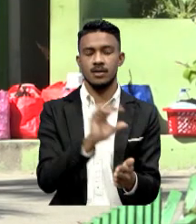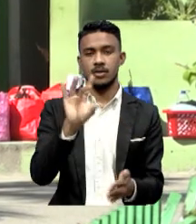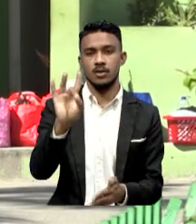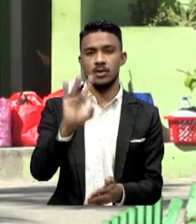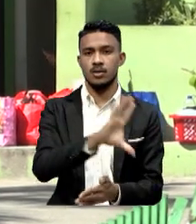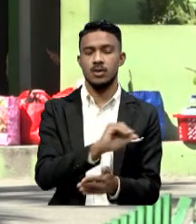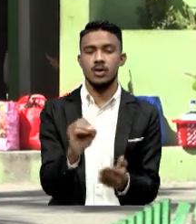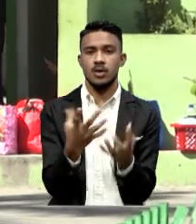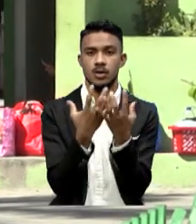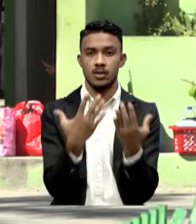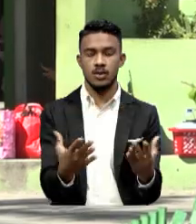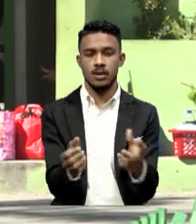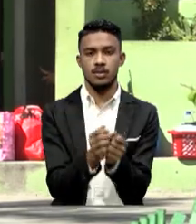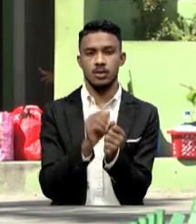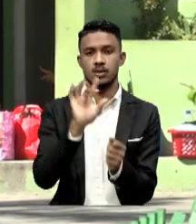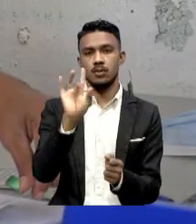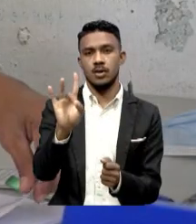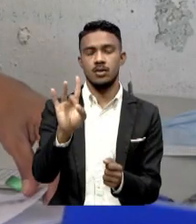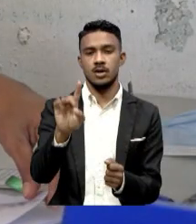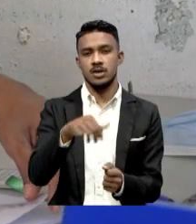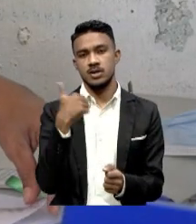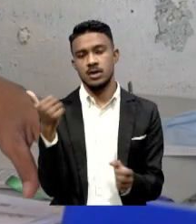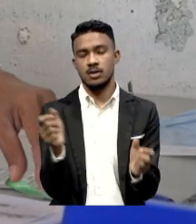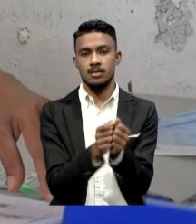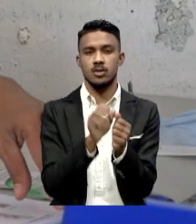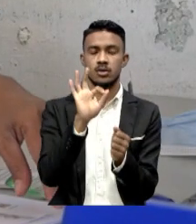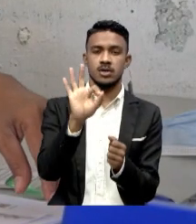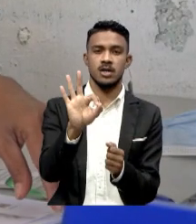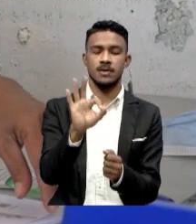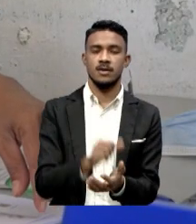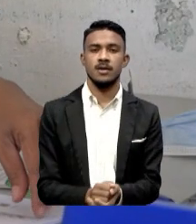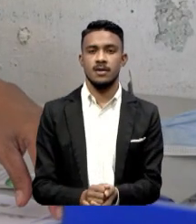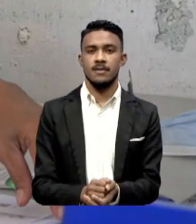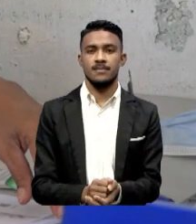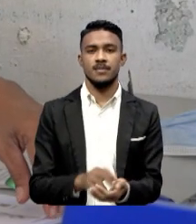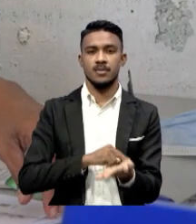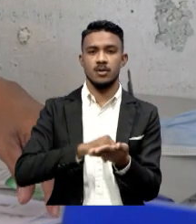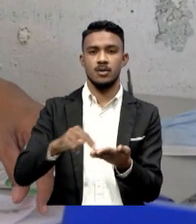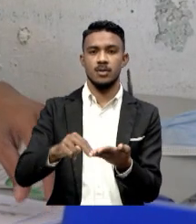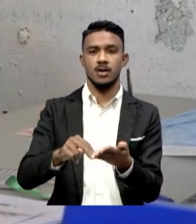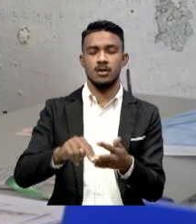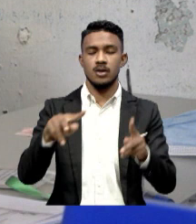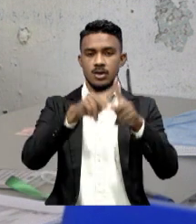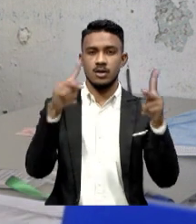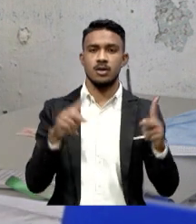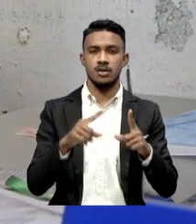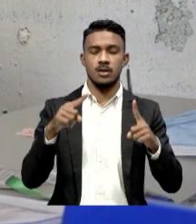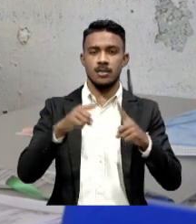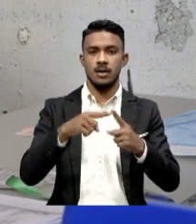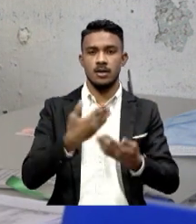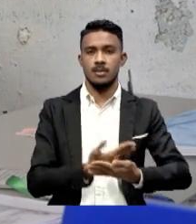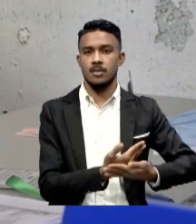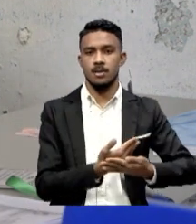ne hamoto 8. No ser selo hamoto sia idane maka numero causa ba bebê